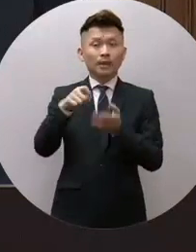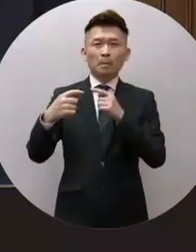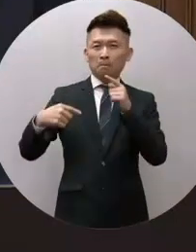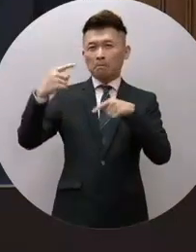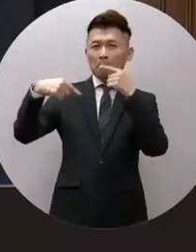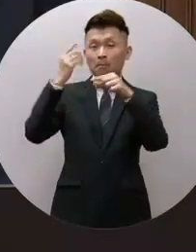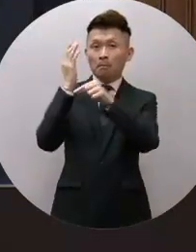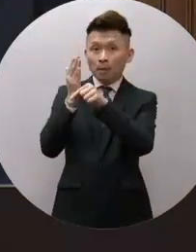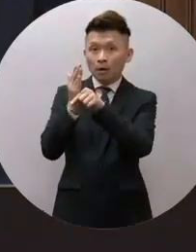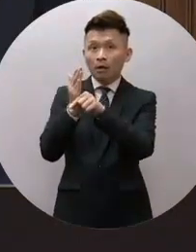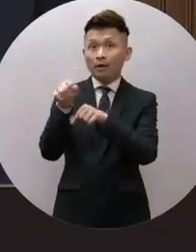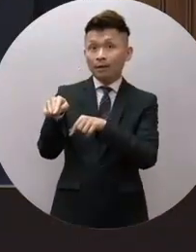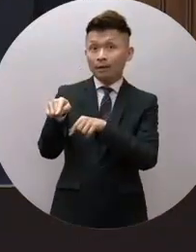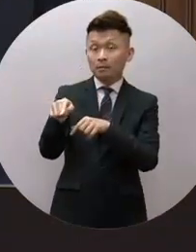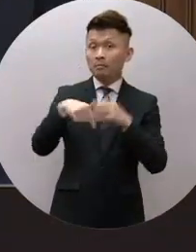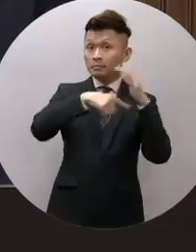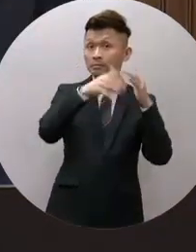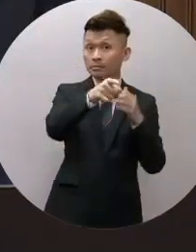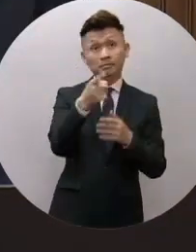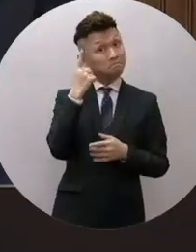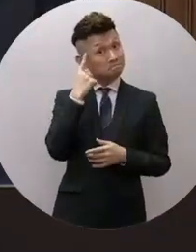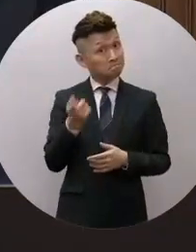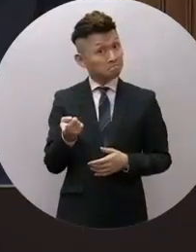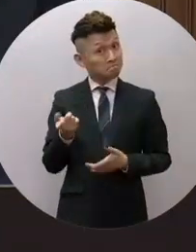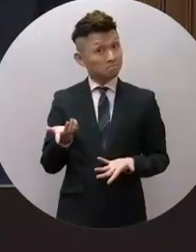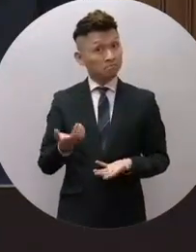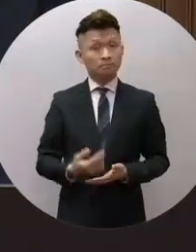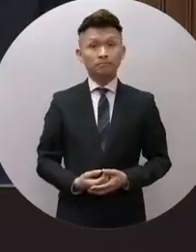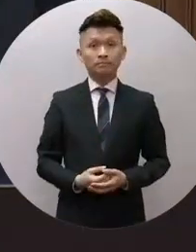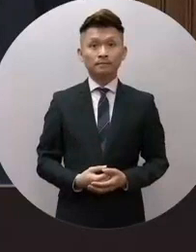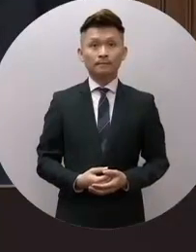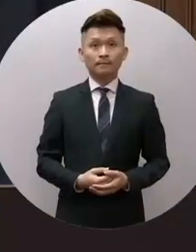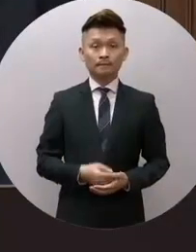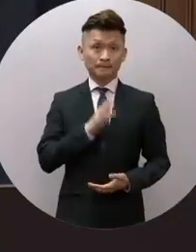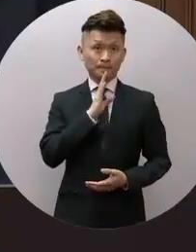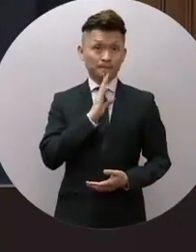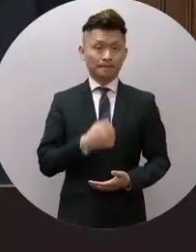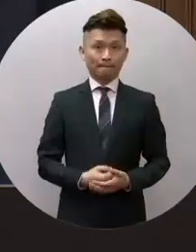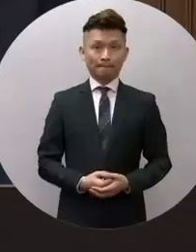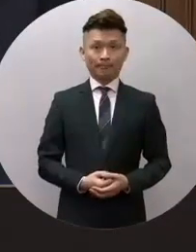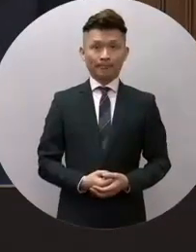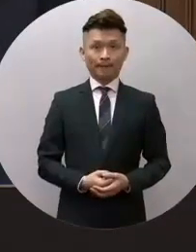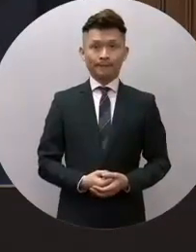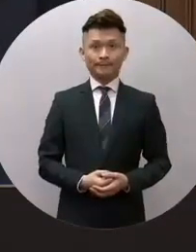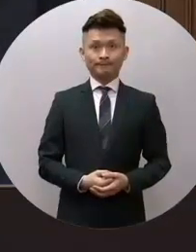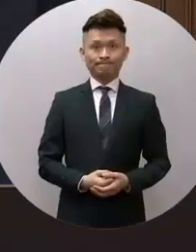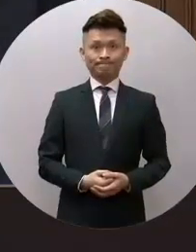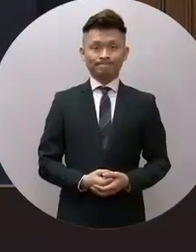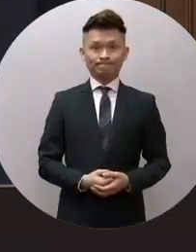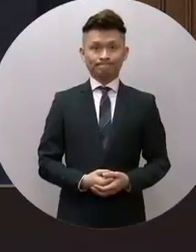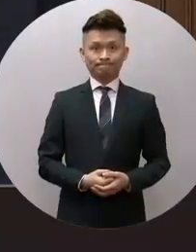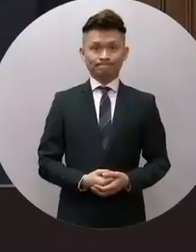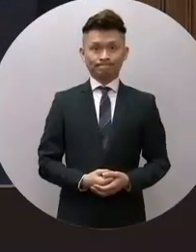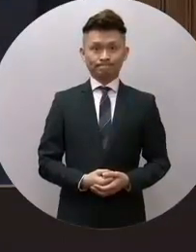讼的这个是现在正在进行的，院长您 如果赖院长已经有才是，那不会因为说换院长好我